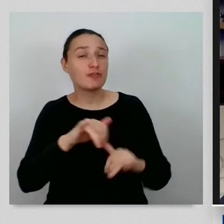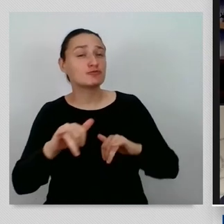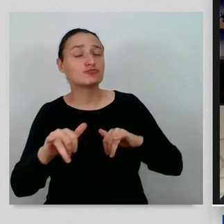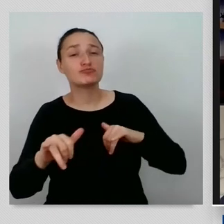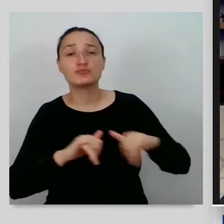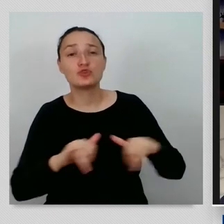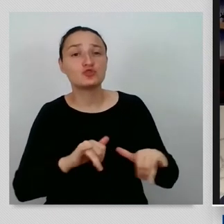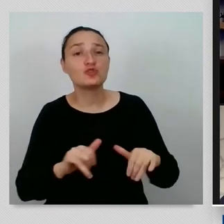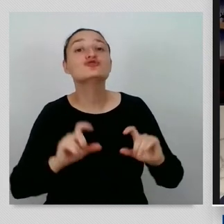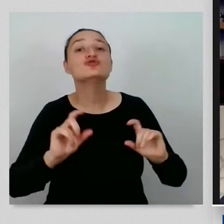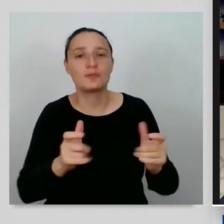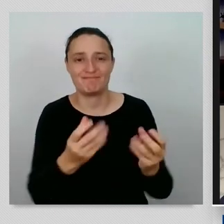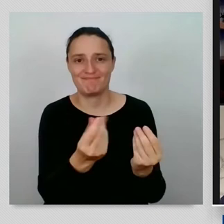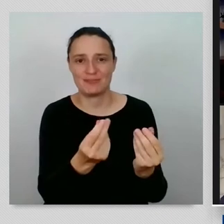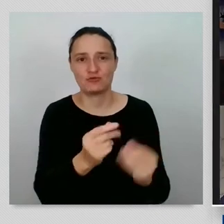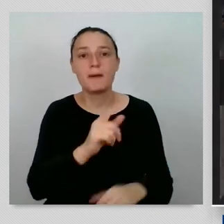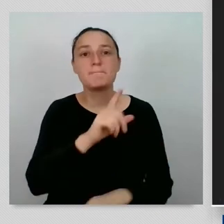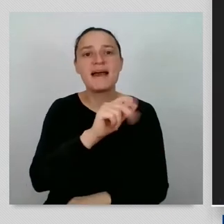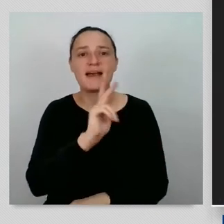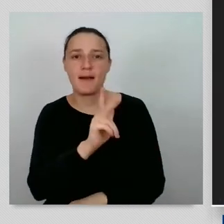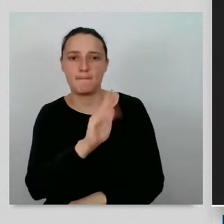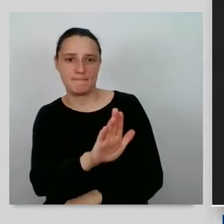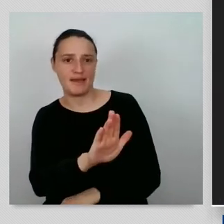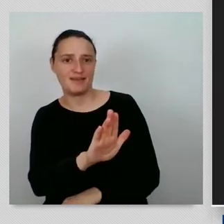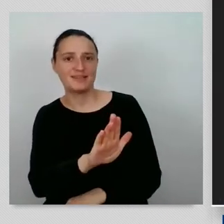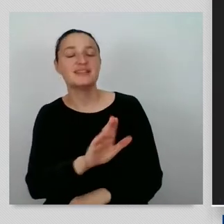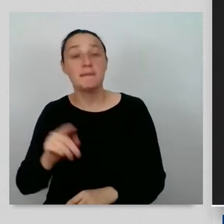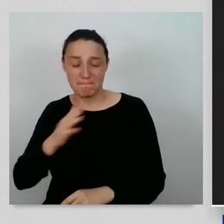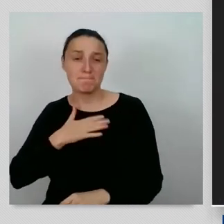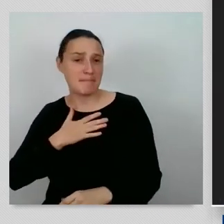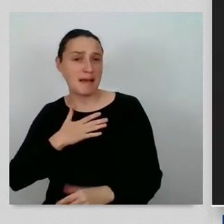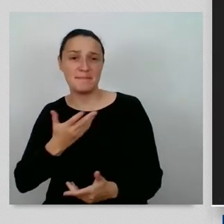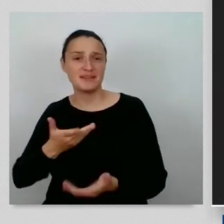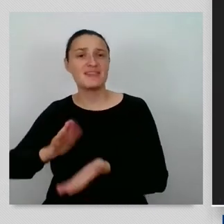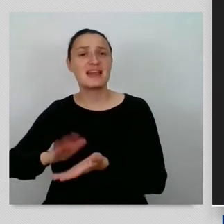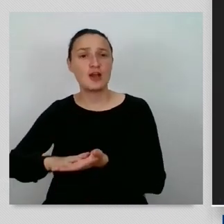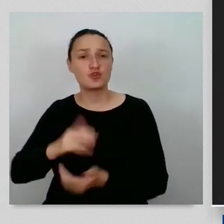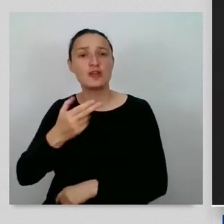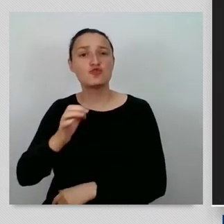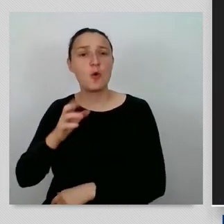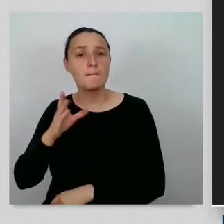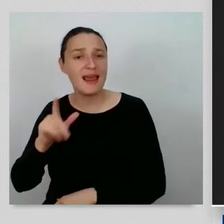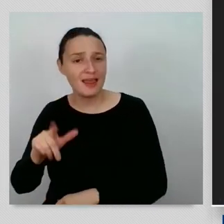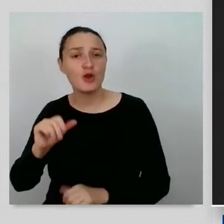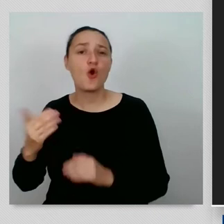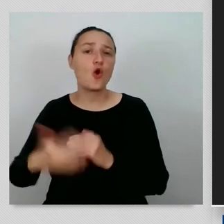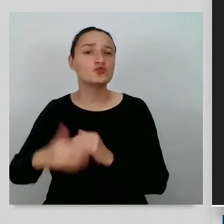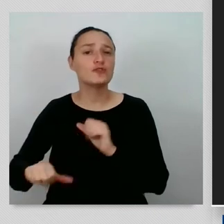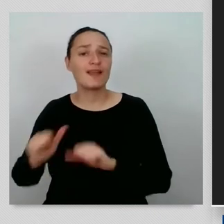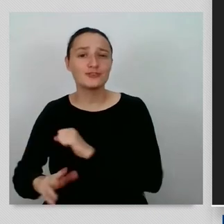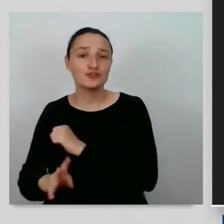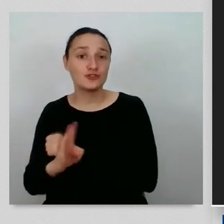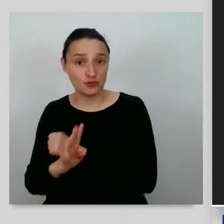rządzi PKB i choć ja wielokrotnie wskazuję, prawda, mamy noblistę z początku, z końca lat 90. ekonomicznego,